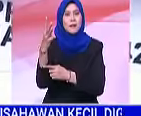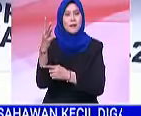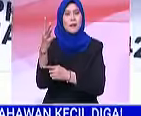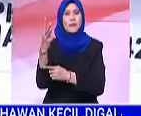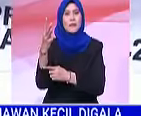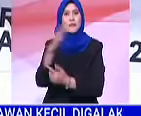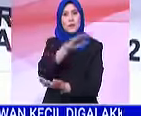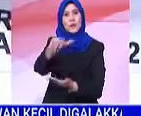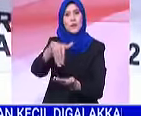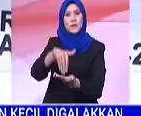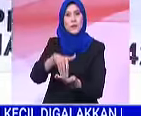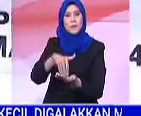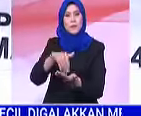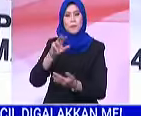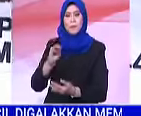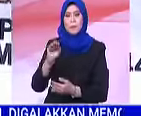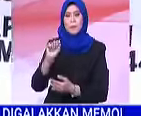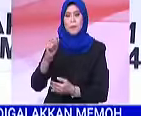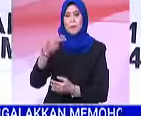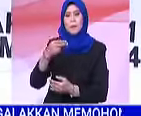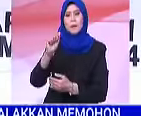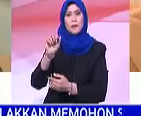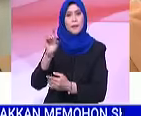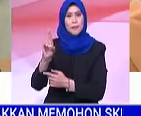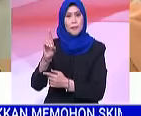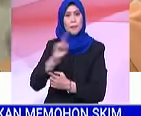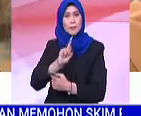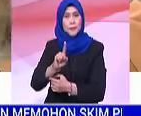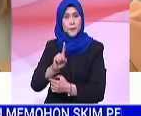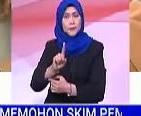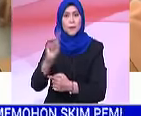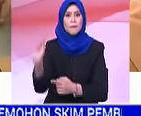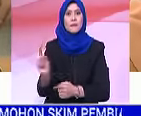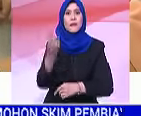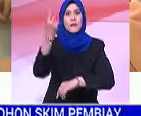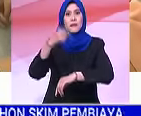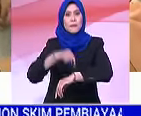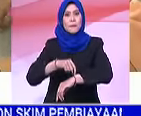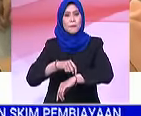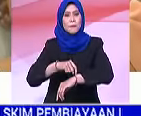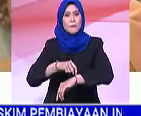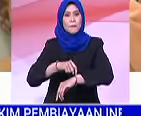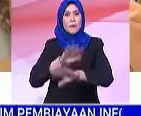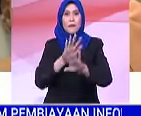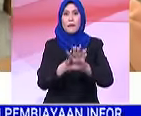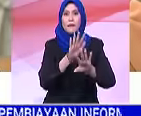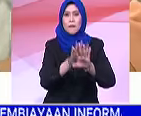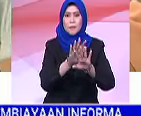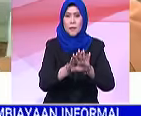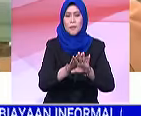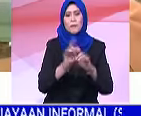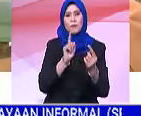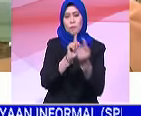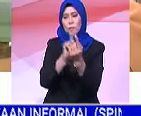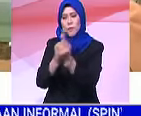buah pusat ma'ahad, ya, yang mana buat pertama kalinya lah kita lebih ramai kita